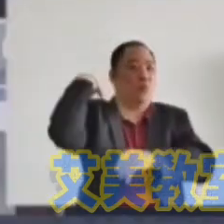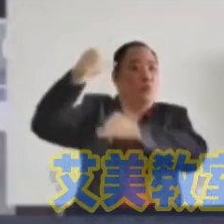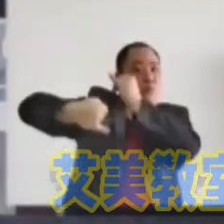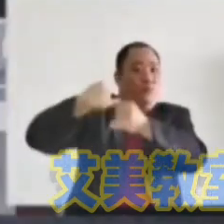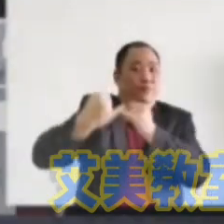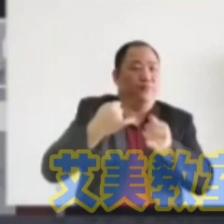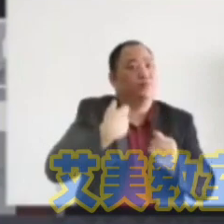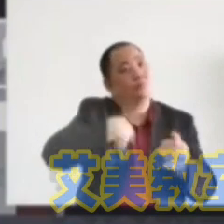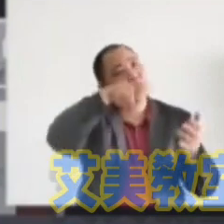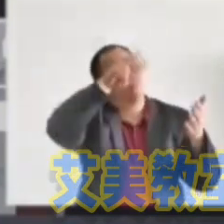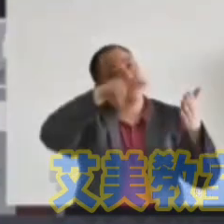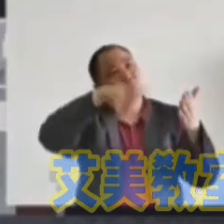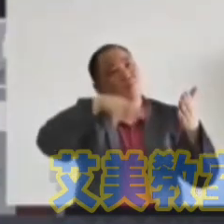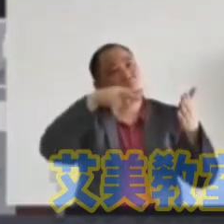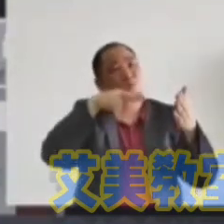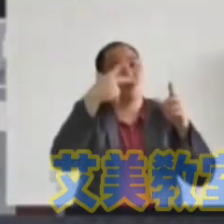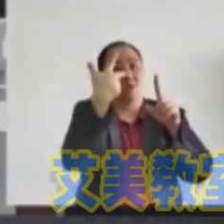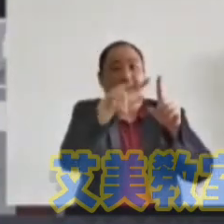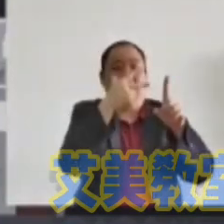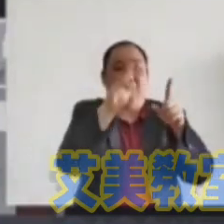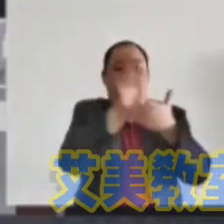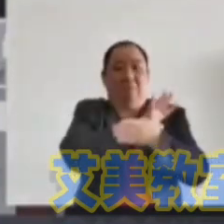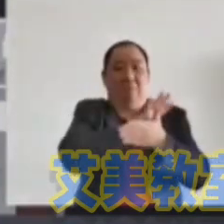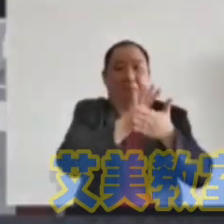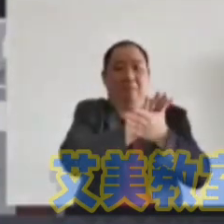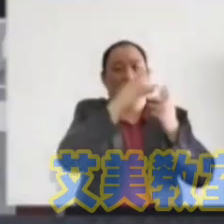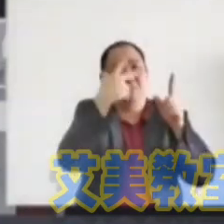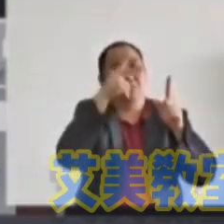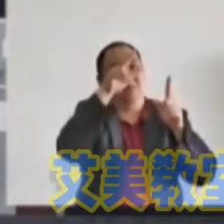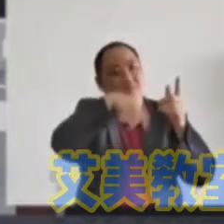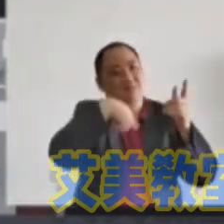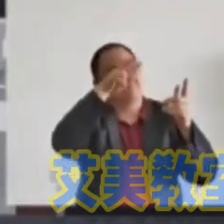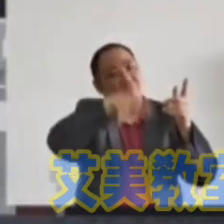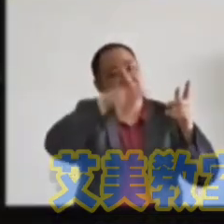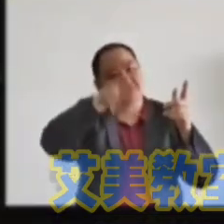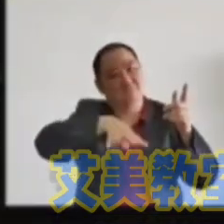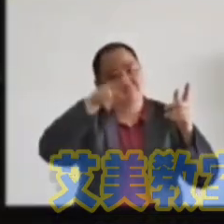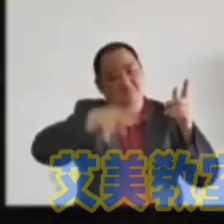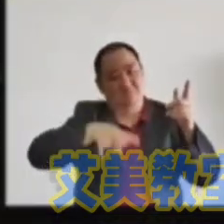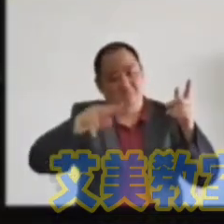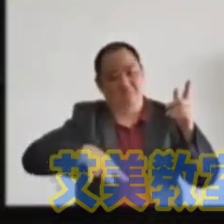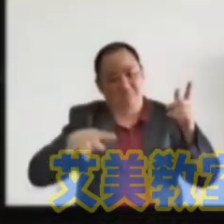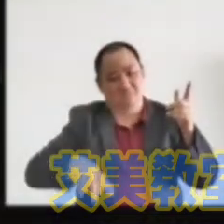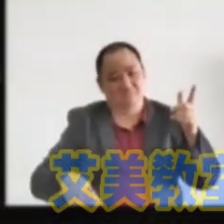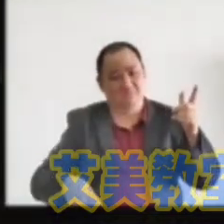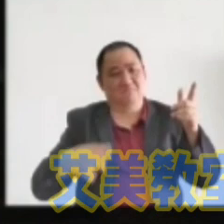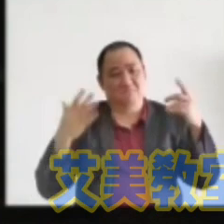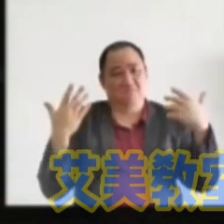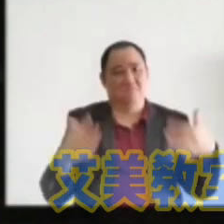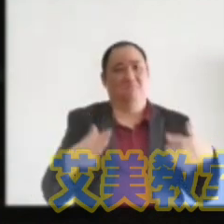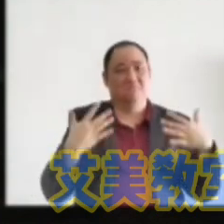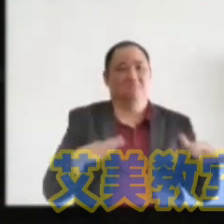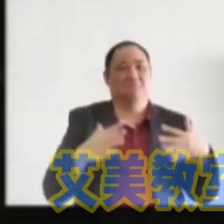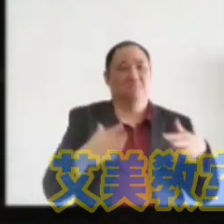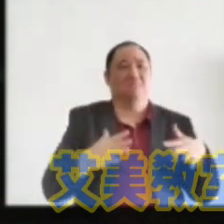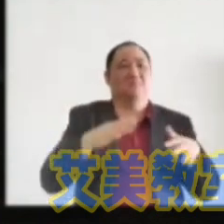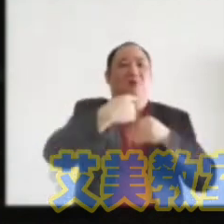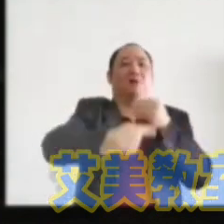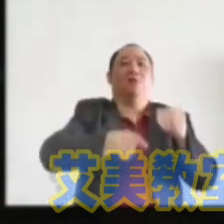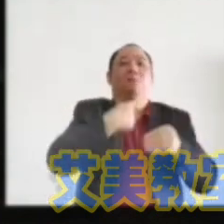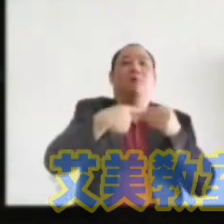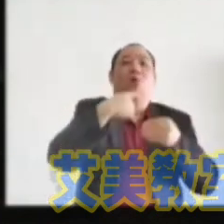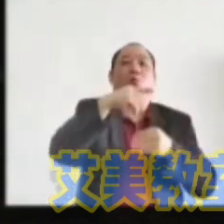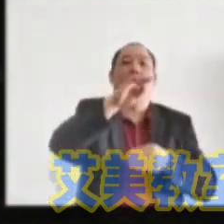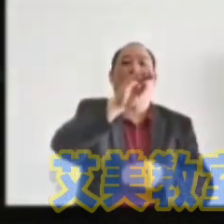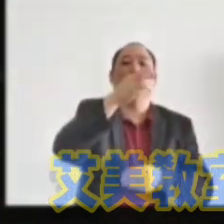常的了不起，非常的厉害，因为这些都是医生啊、博士所写的论文。但是到今天为止，它总共哦已经